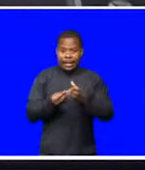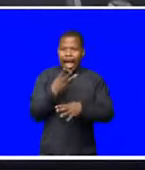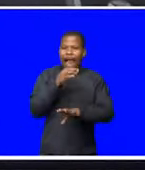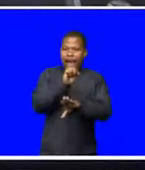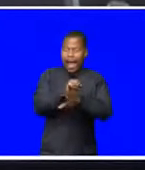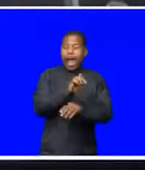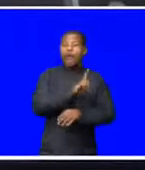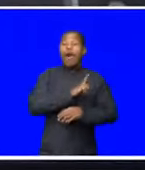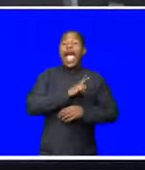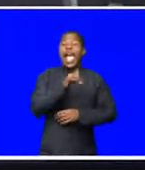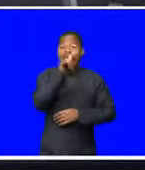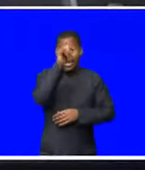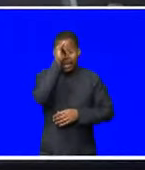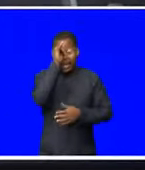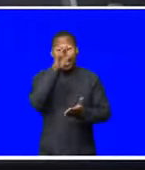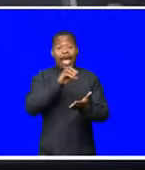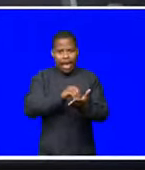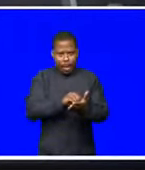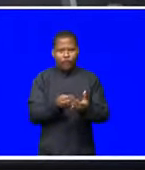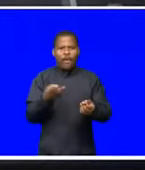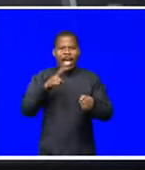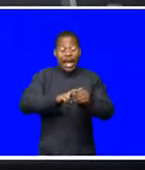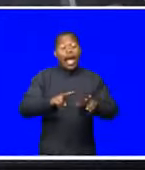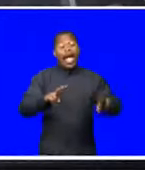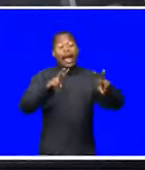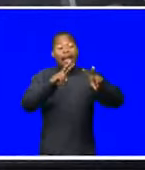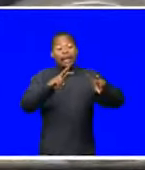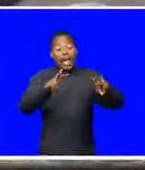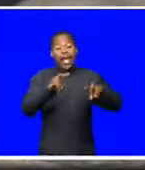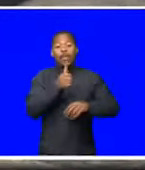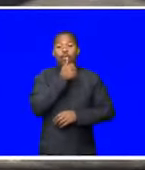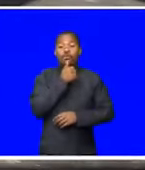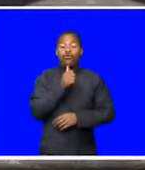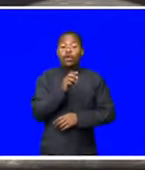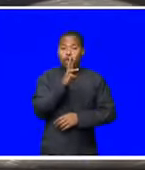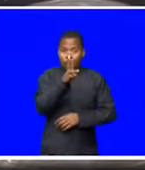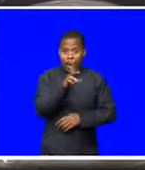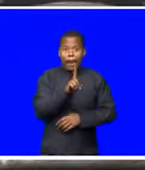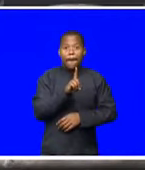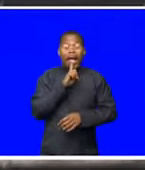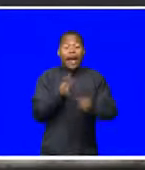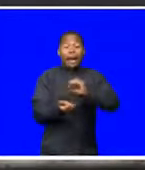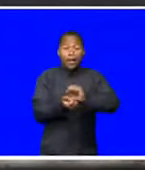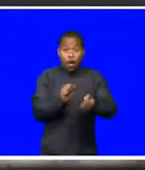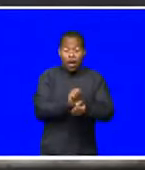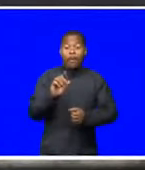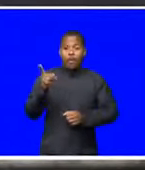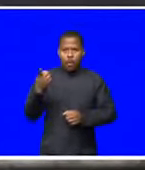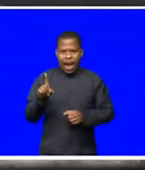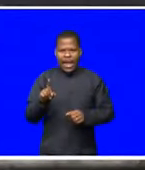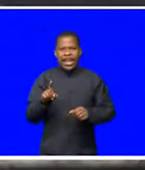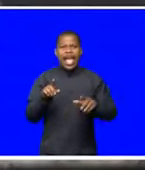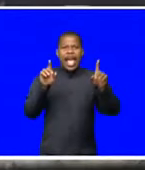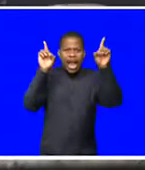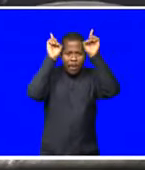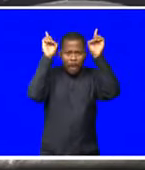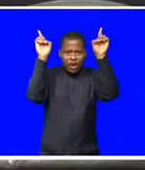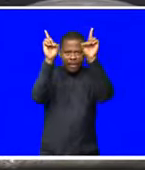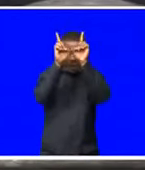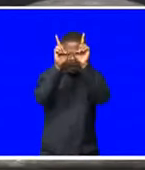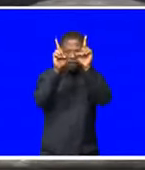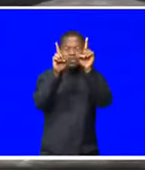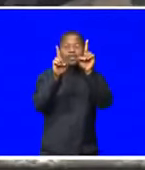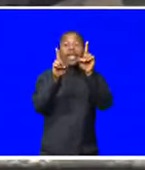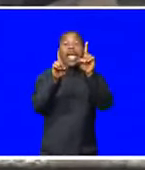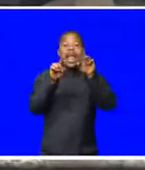kepha ke into lehluphako ukuthi ema universities umntwana kupase